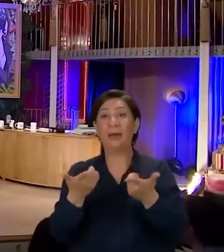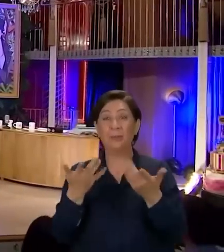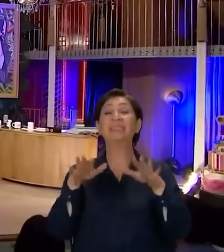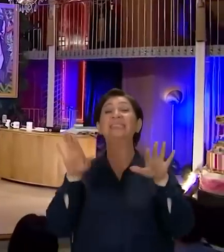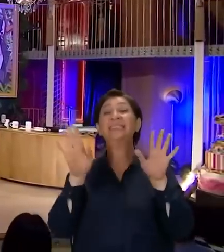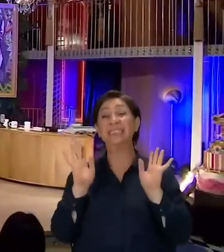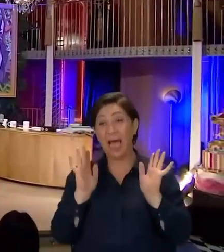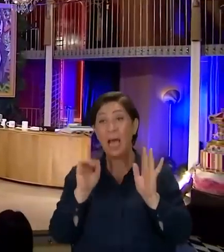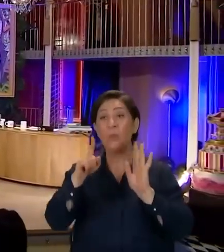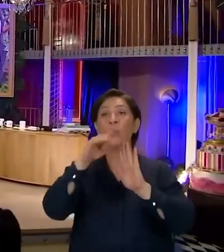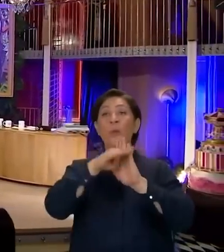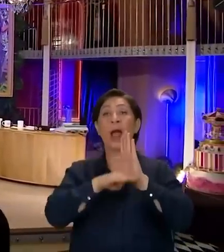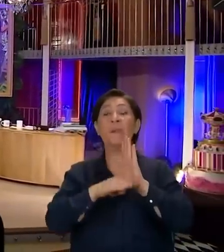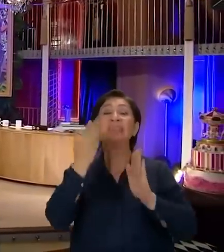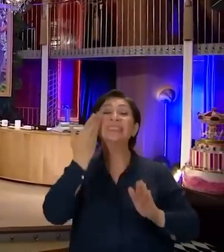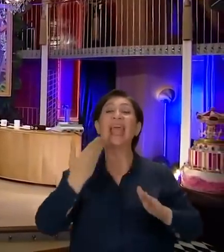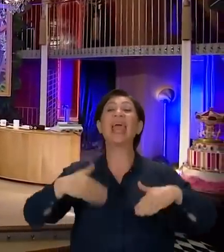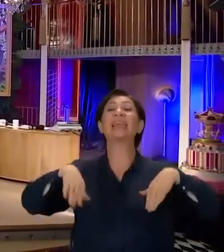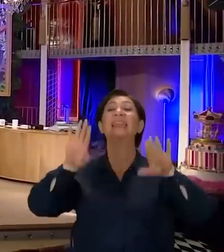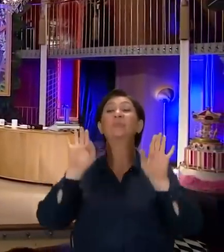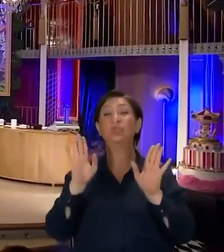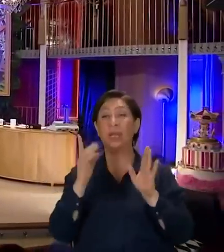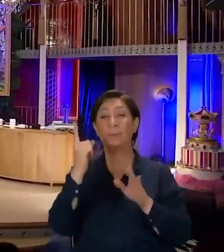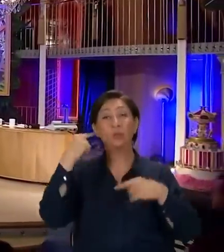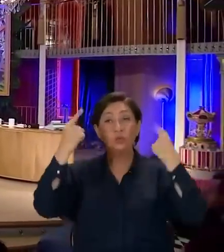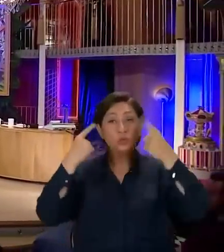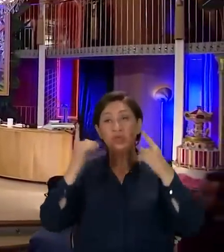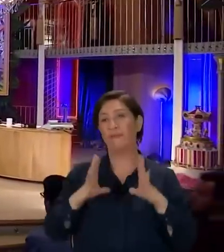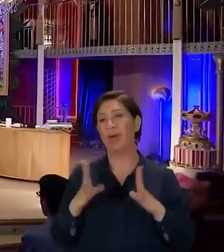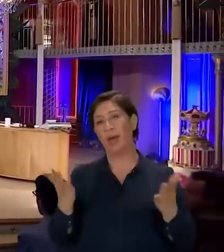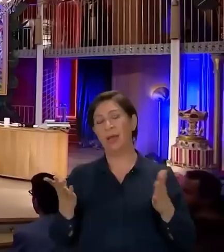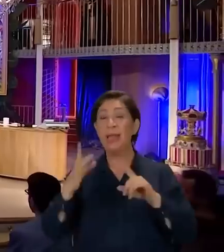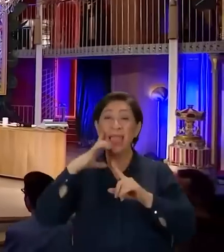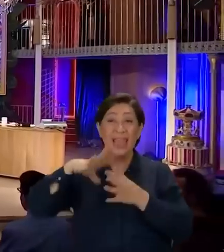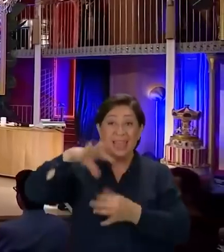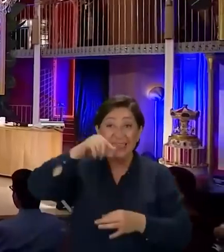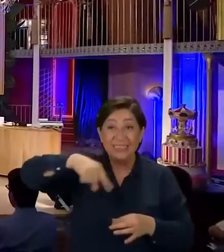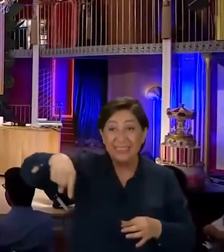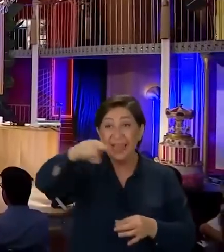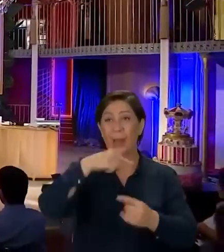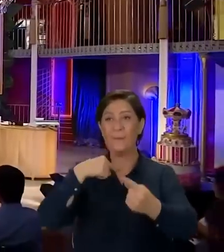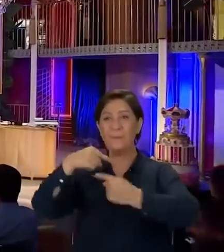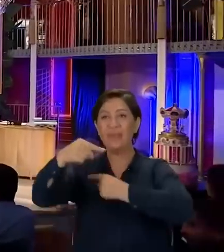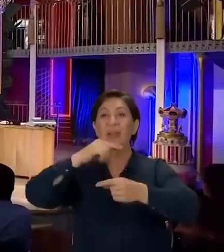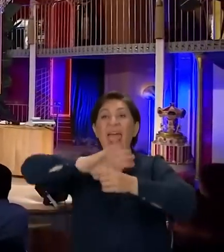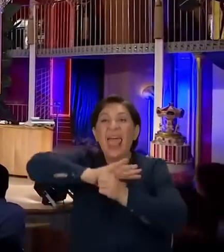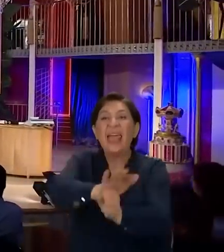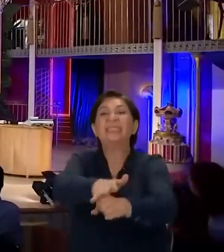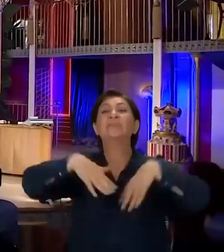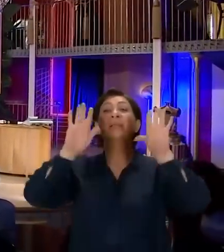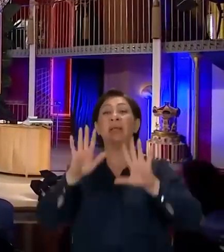çemkirmezlerse... Bu programlar seyredilmeyecek diye bir düşünce var. Yahu insanların birbirine